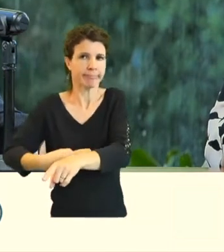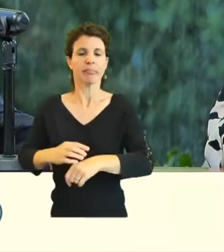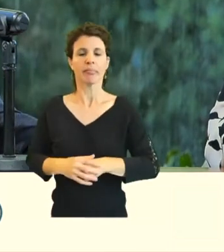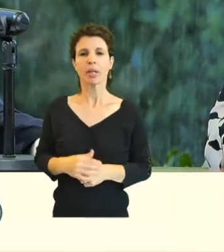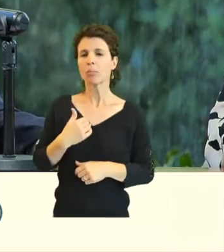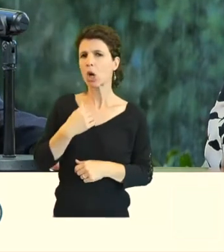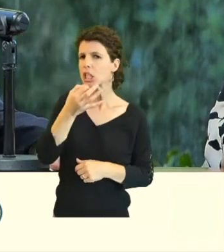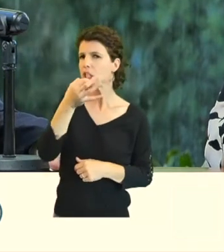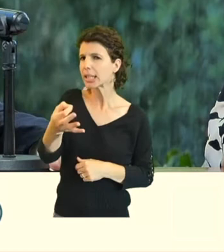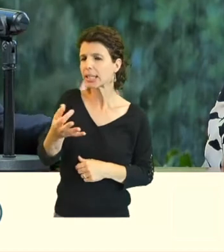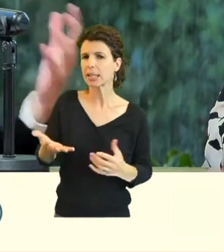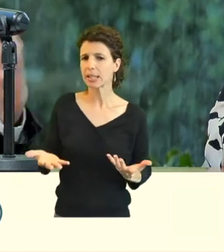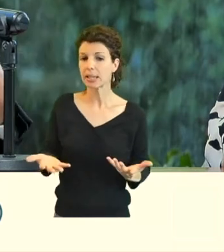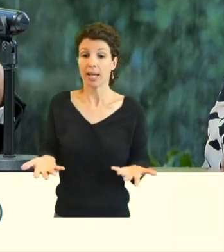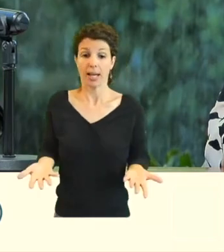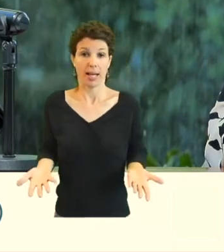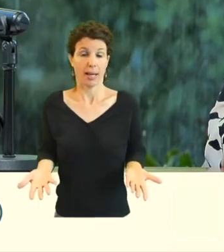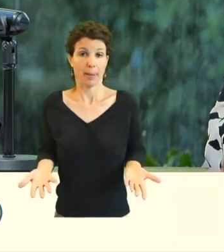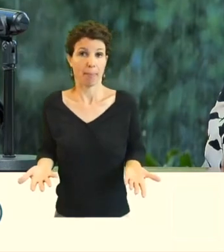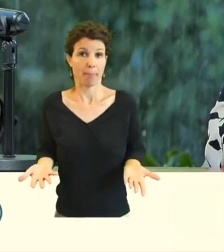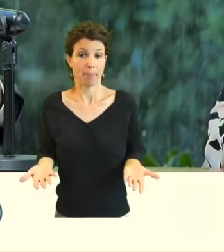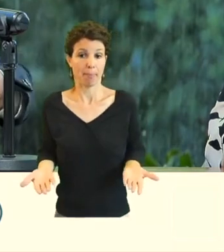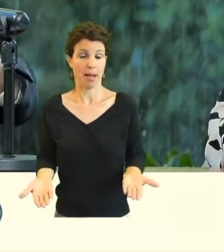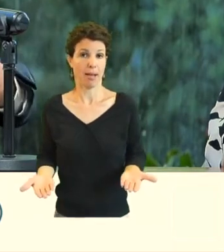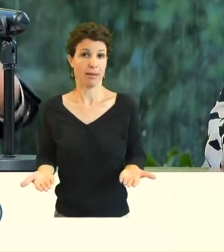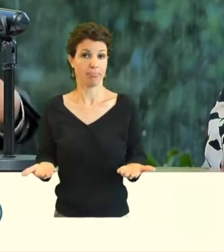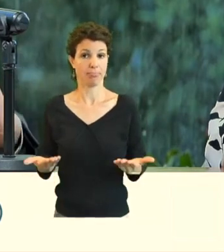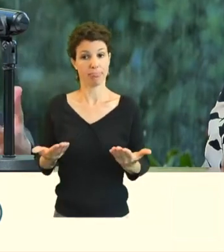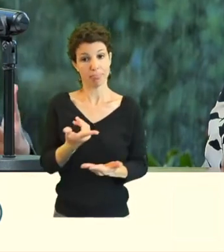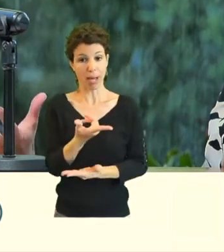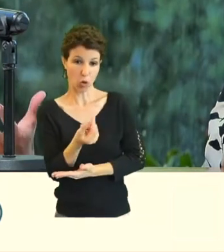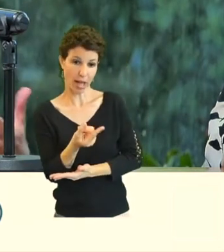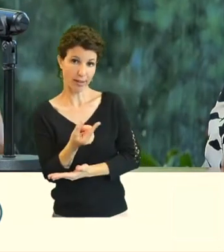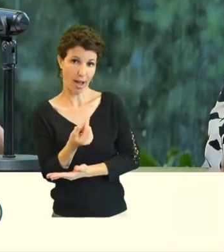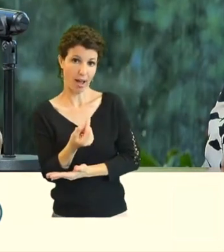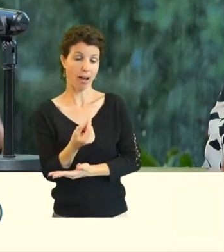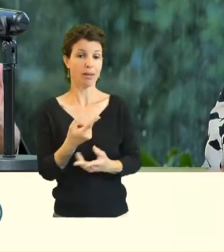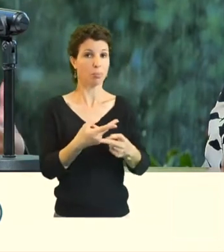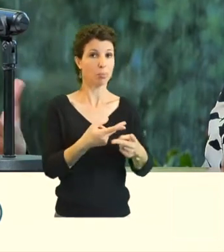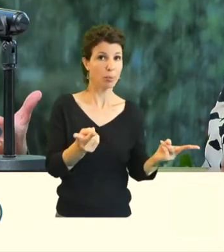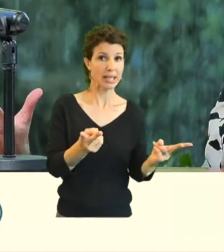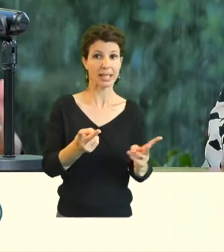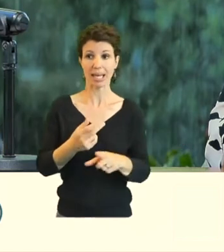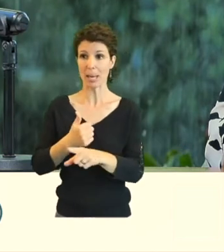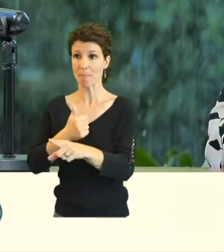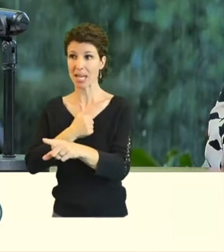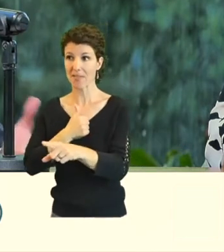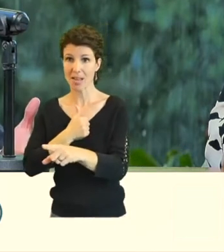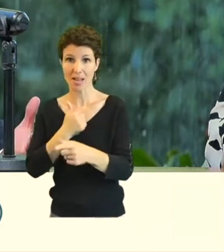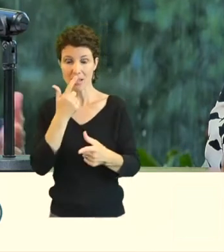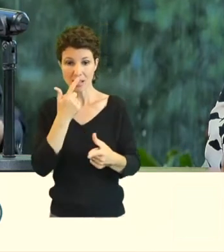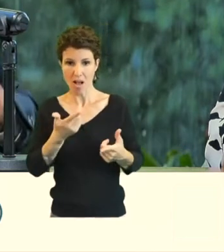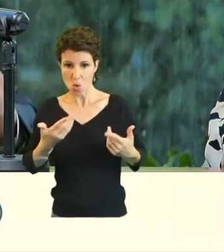j'avais dit que, compte tenu du fait que sur une approche partenariat public-privé, les choses semblaient s'enliser, puisque vous le